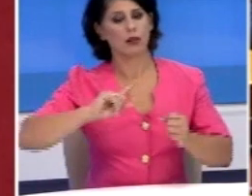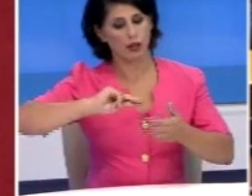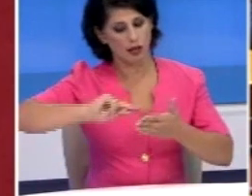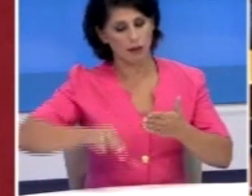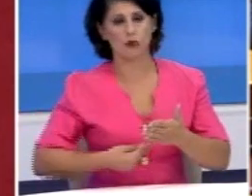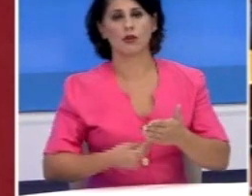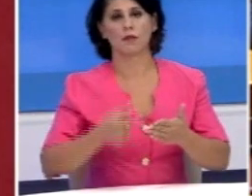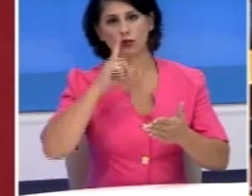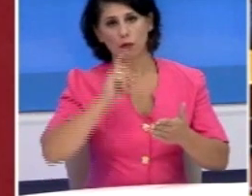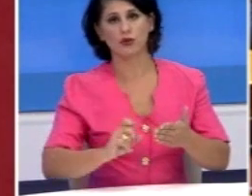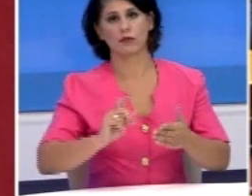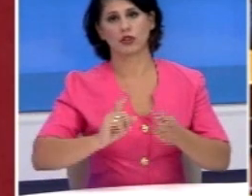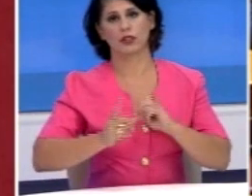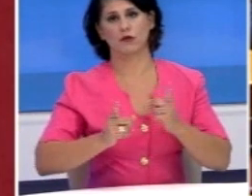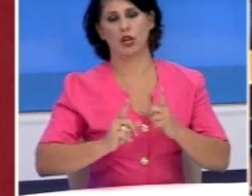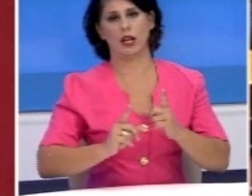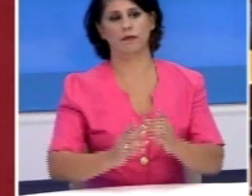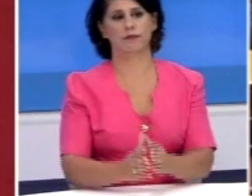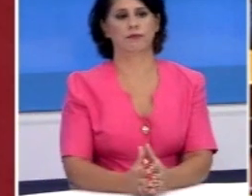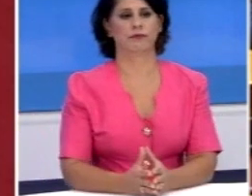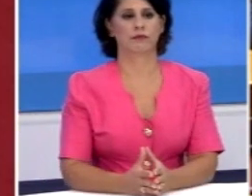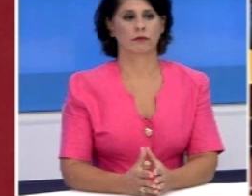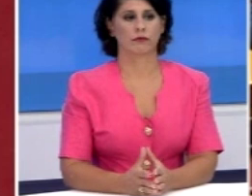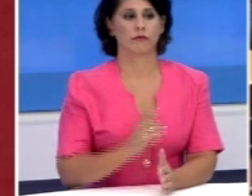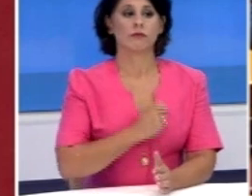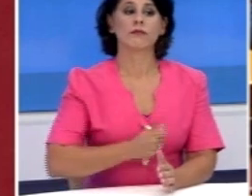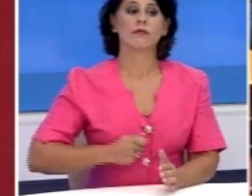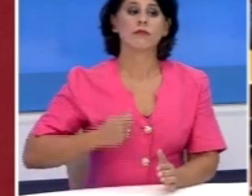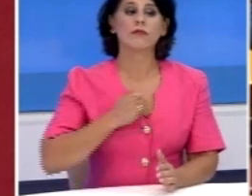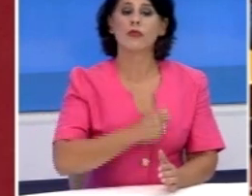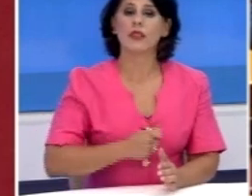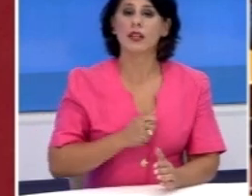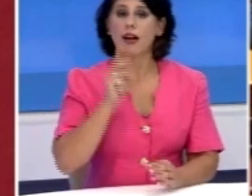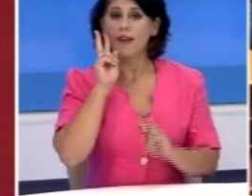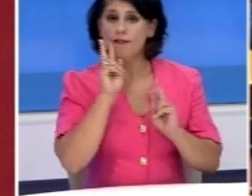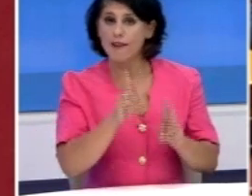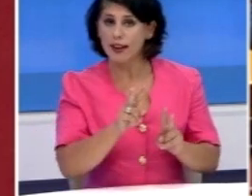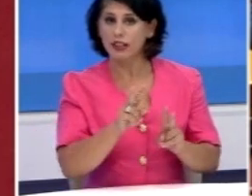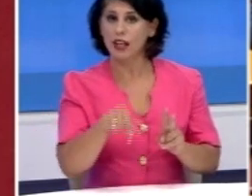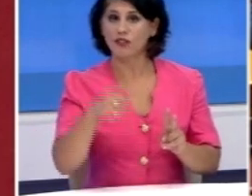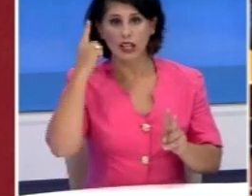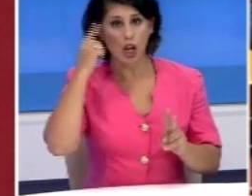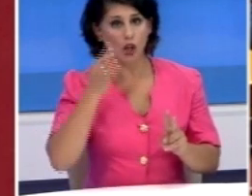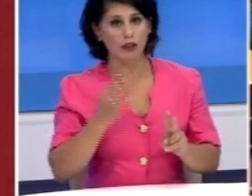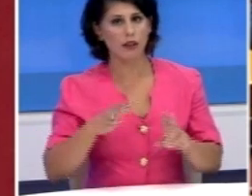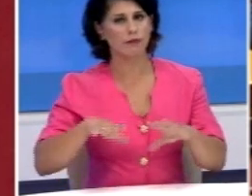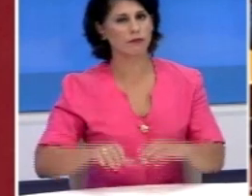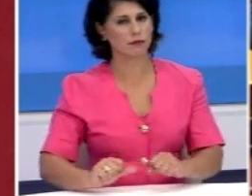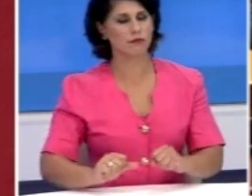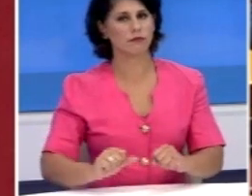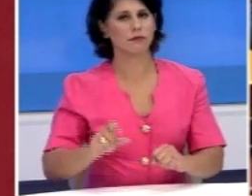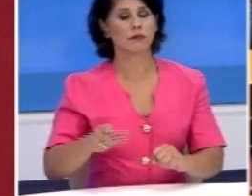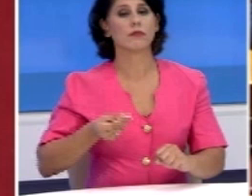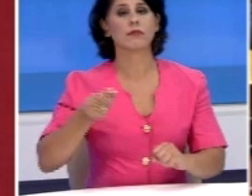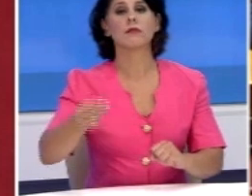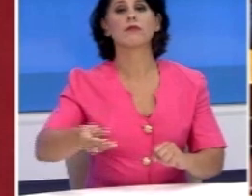υπογράψει οπωσδήποτε τη συμφωνία. Δυστυχώς φαίνεται ότι αυτή η λογική επικράτησε και στη μία